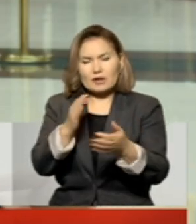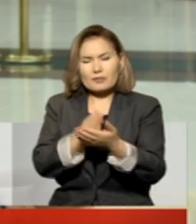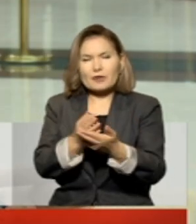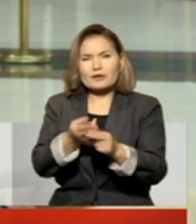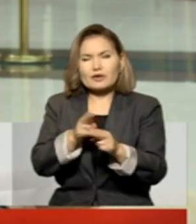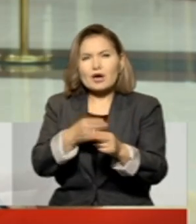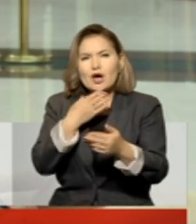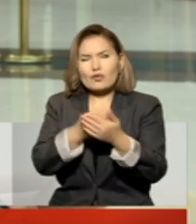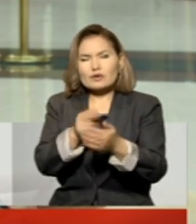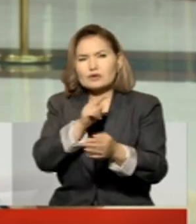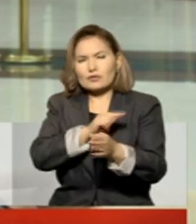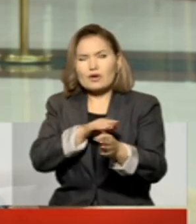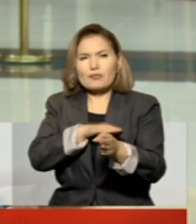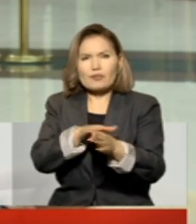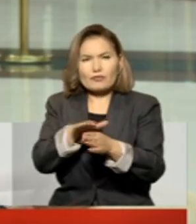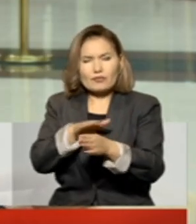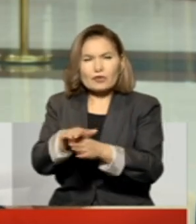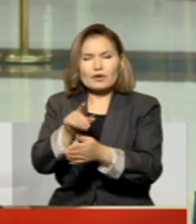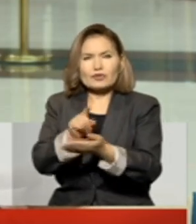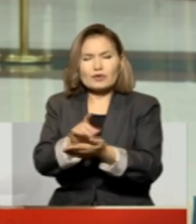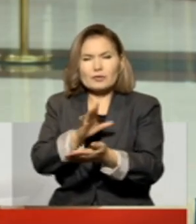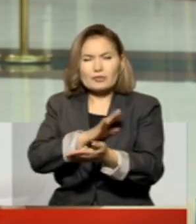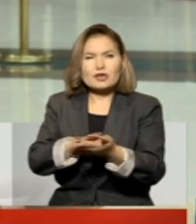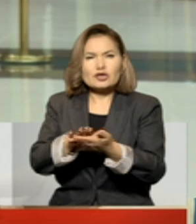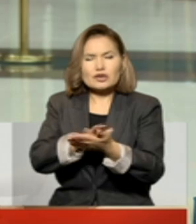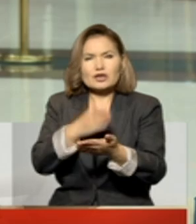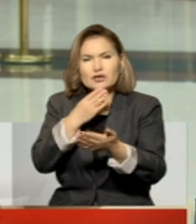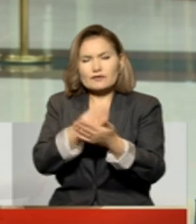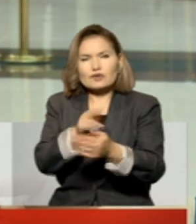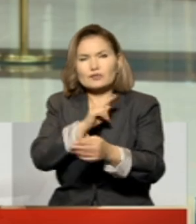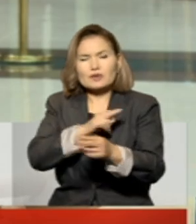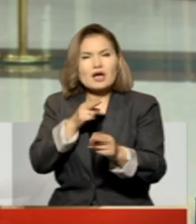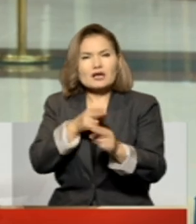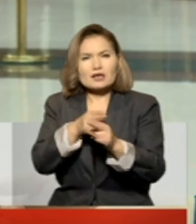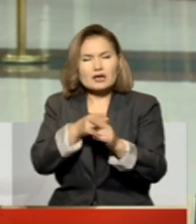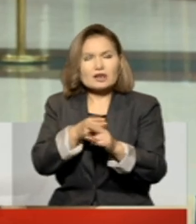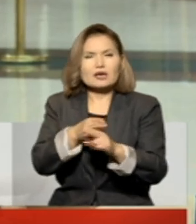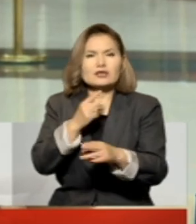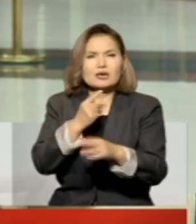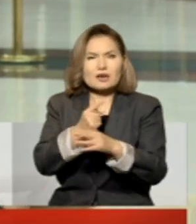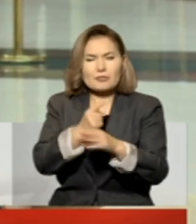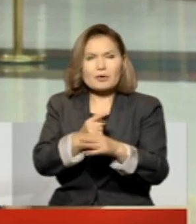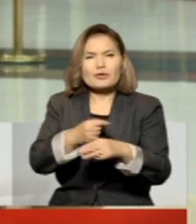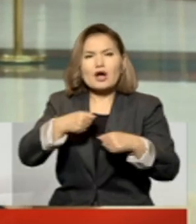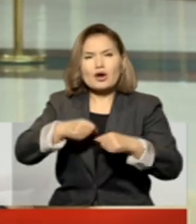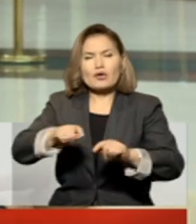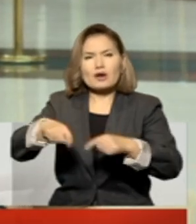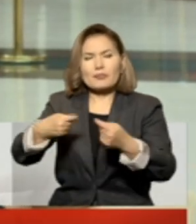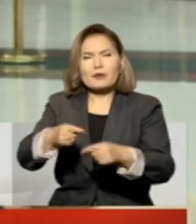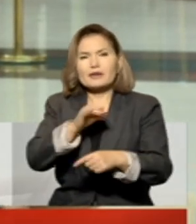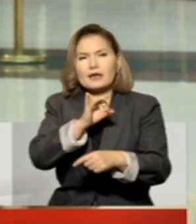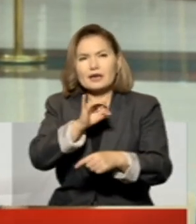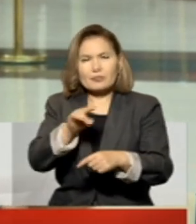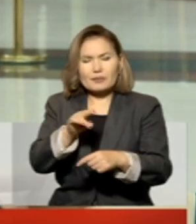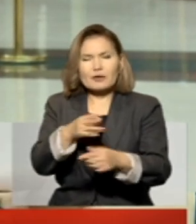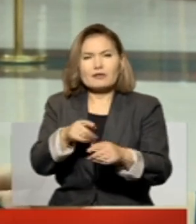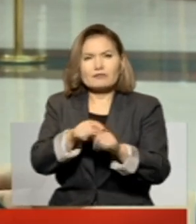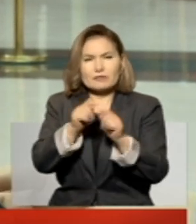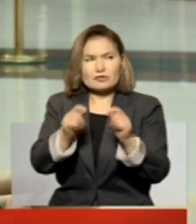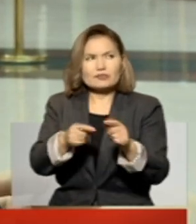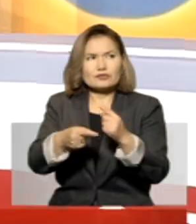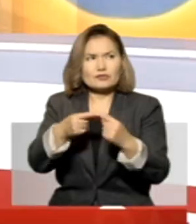өзінің атқарып жатқан лауазына кедергі жасамау керек. Жалпы осындай құқық берілгенімен осындай шектеулер қосымша бар.